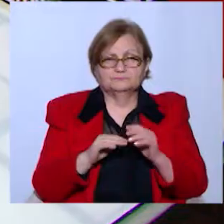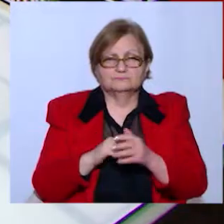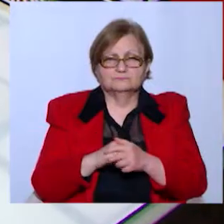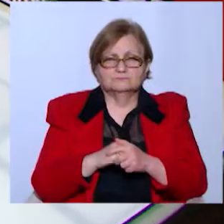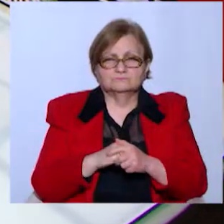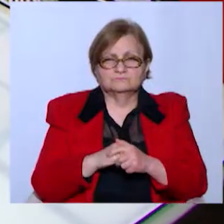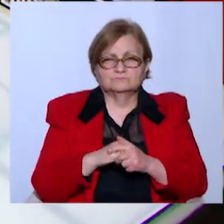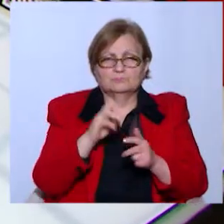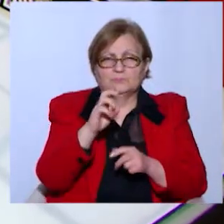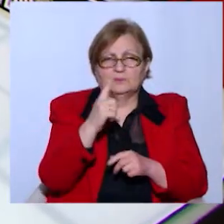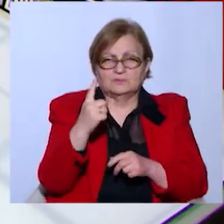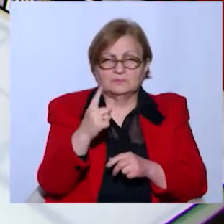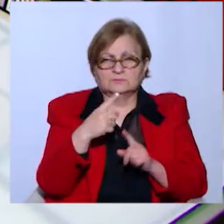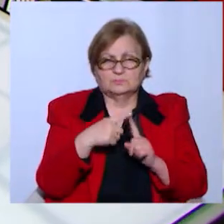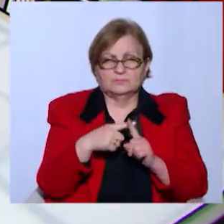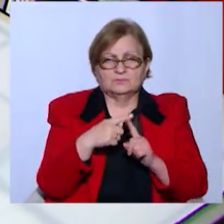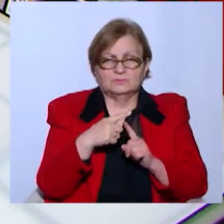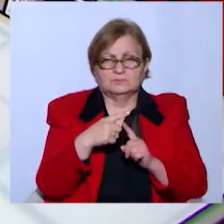გვაქვს